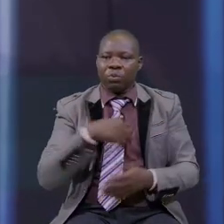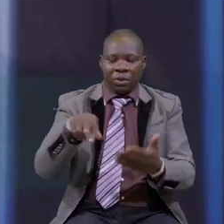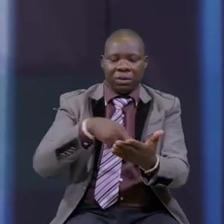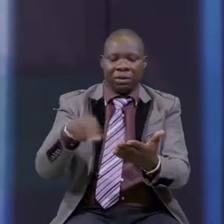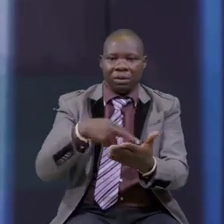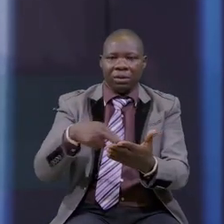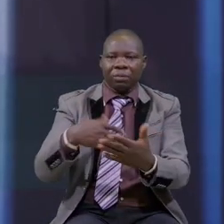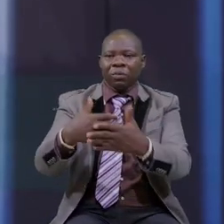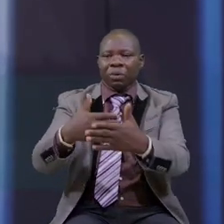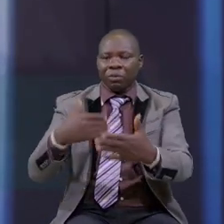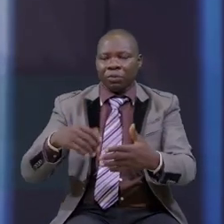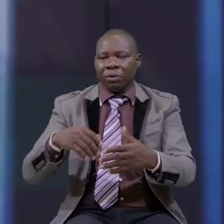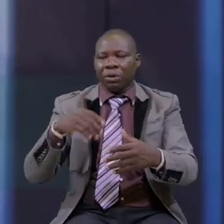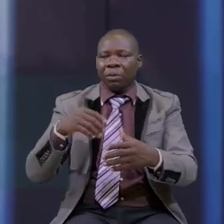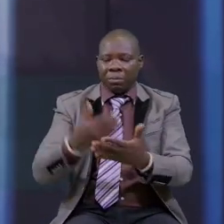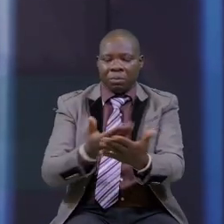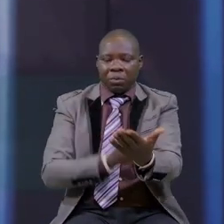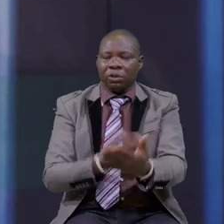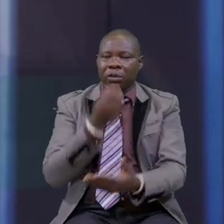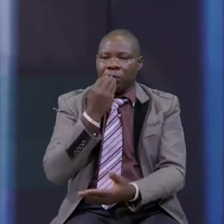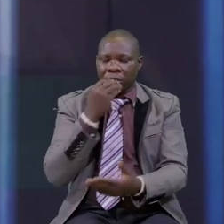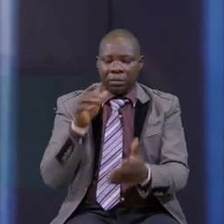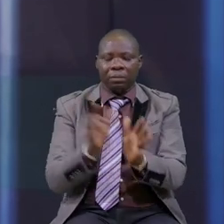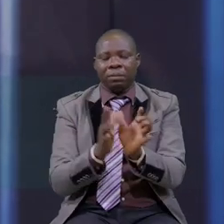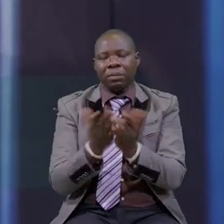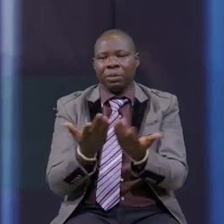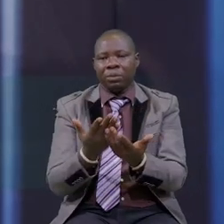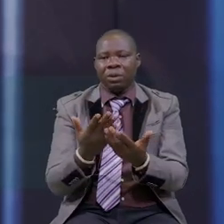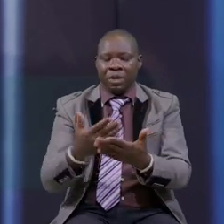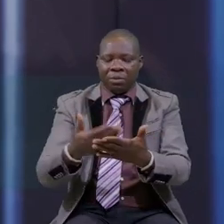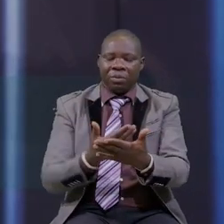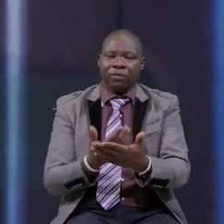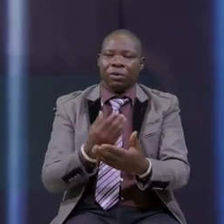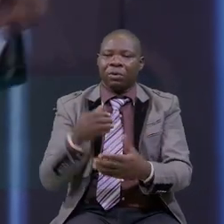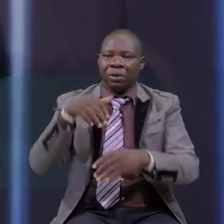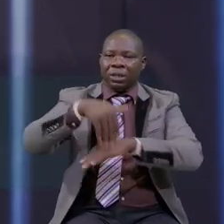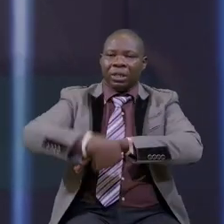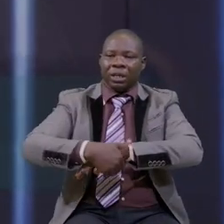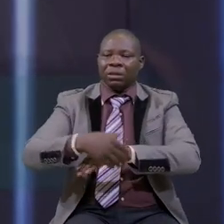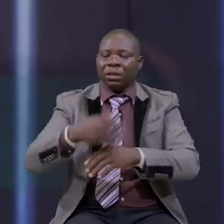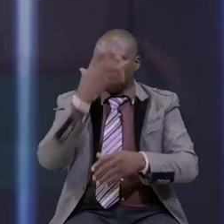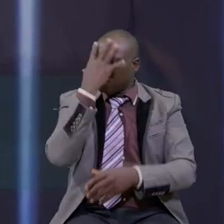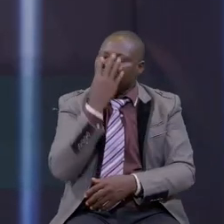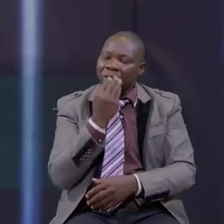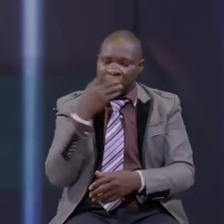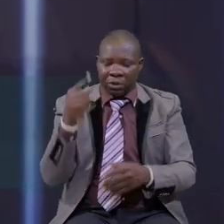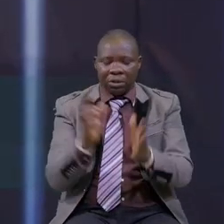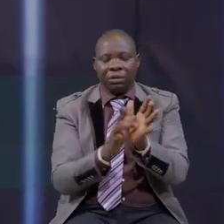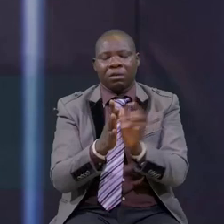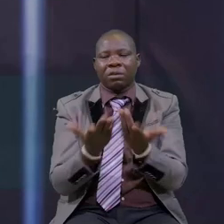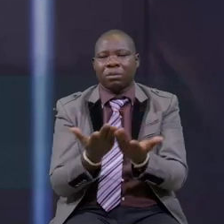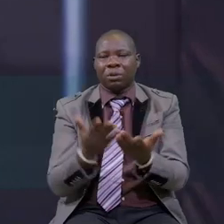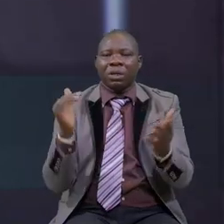lisons avant le petit déjeuner, la Bible. Avant le souper, avant de dormir, c'est les